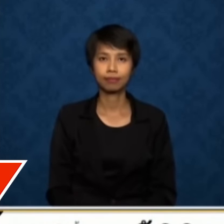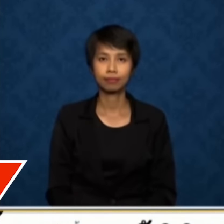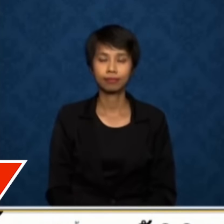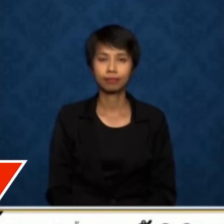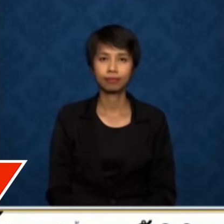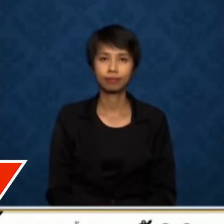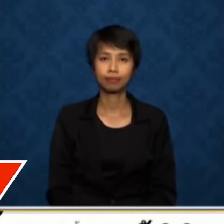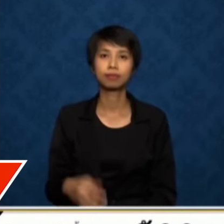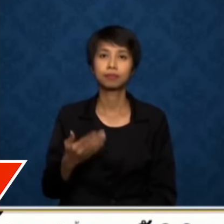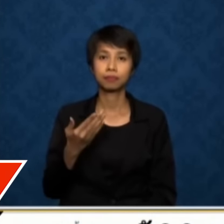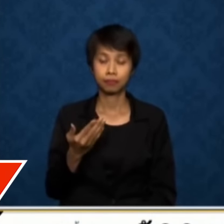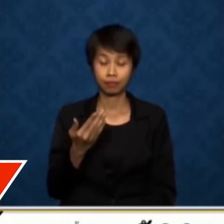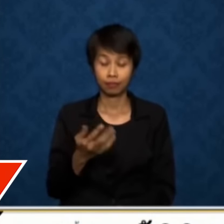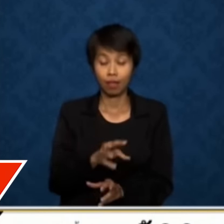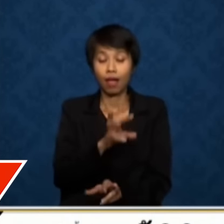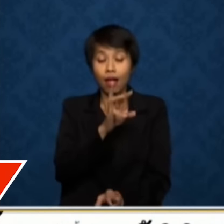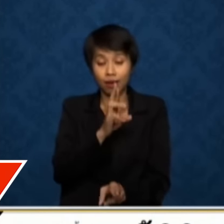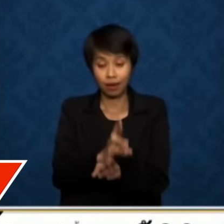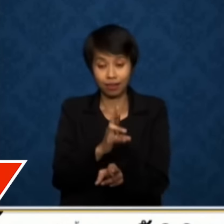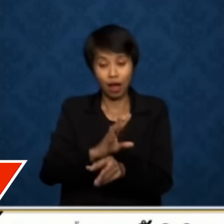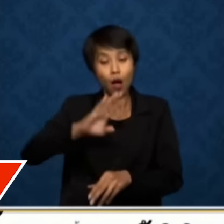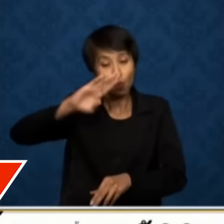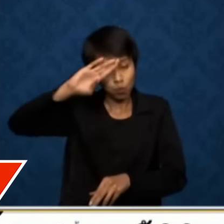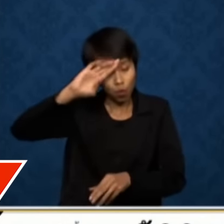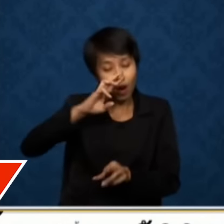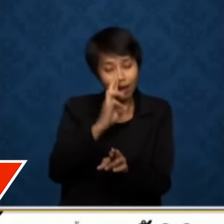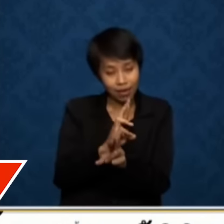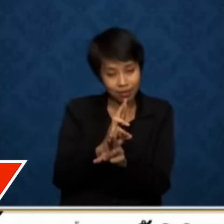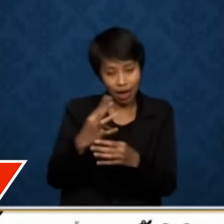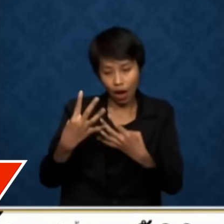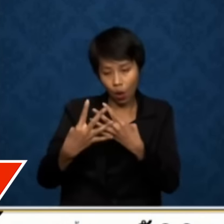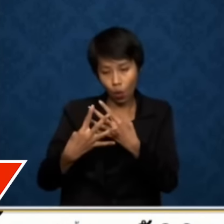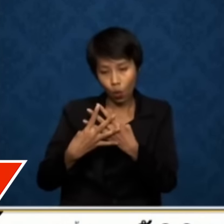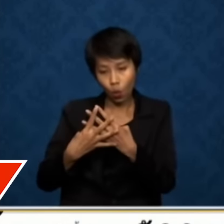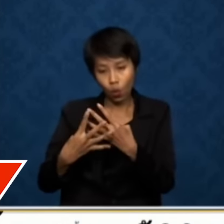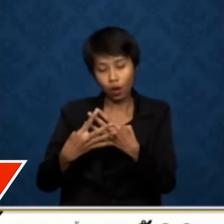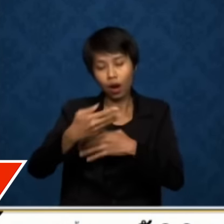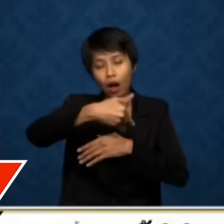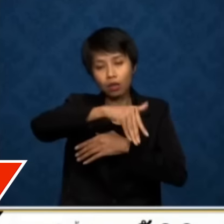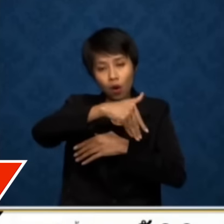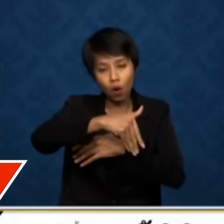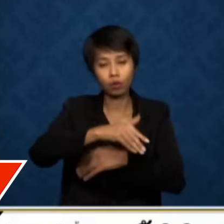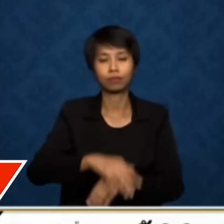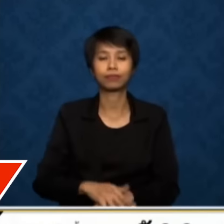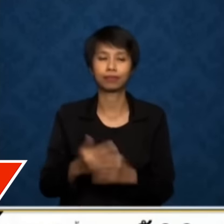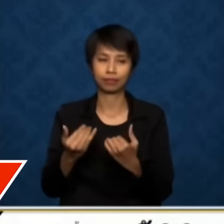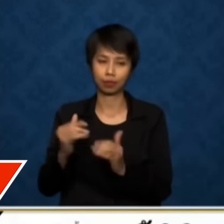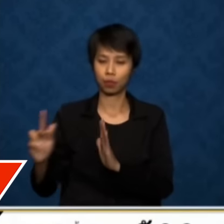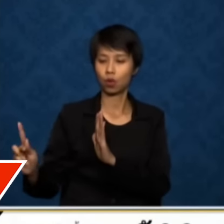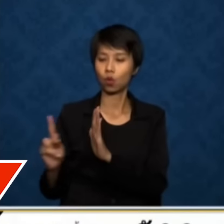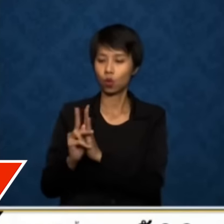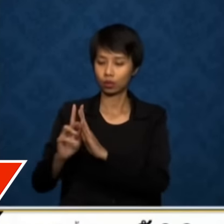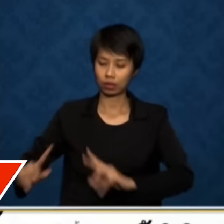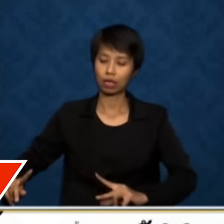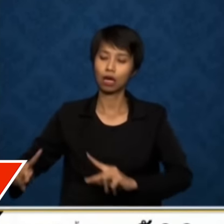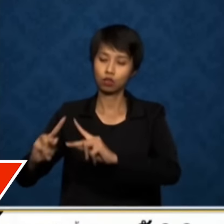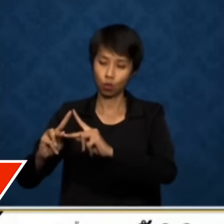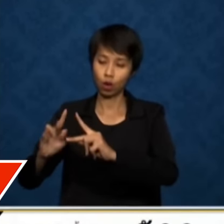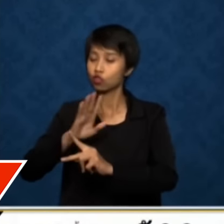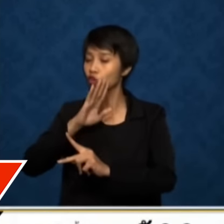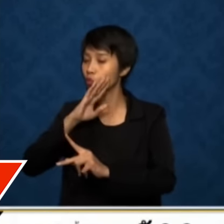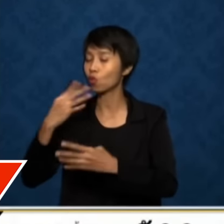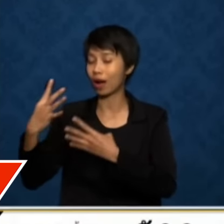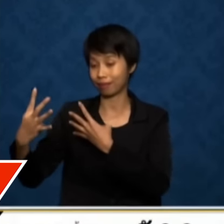ในเรื่องของการรักษานอกเรือนจำท่านประธานครับมีกฎหมายเกี่ยวแค่ฉบับเดียวเท่านั้นเองก็คือกฎกระทรวงเรื่องของการส่งตัวผู้ต้